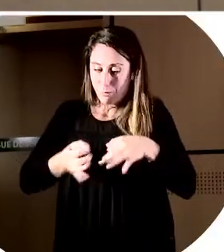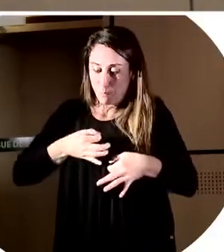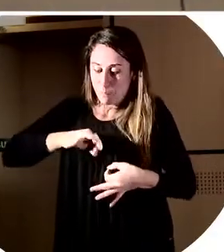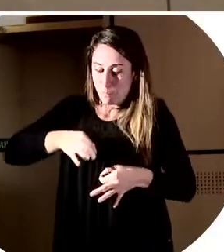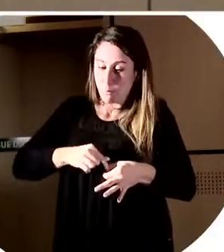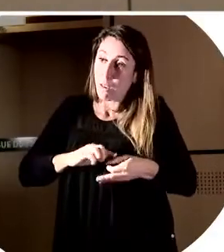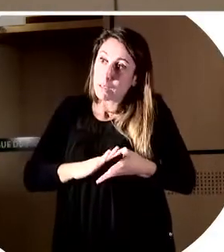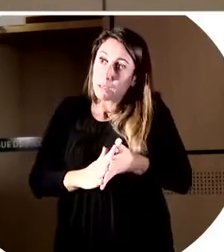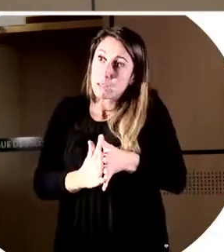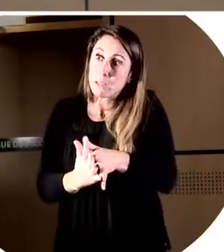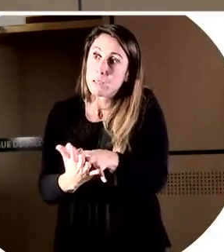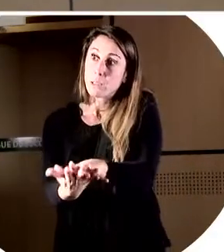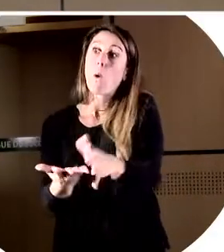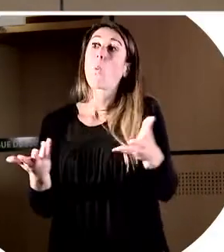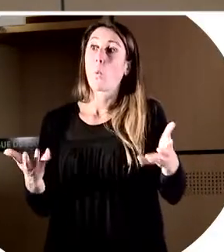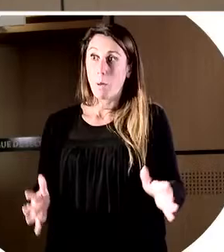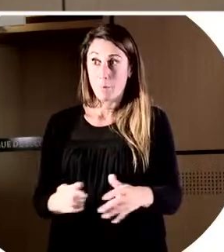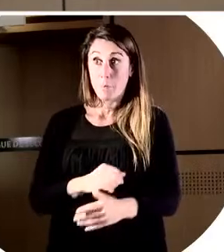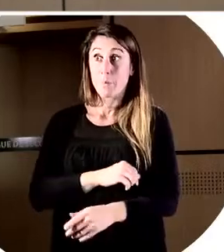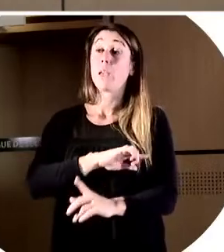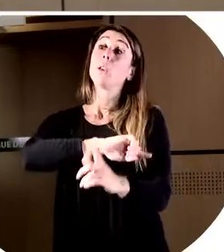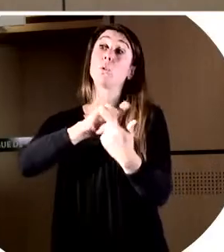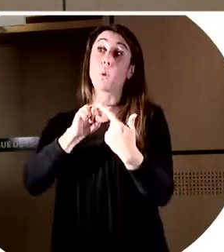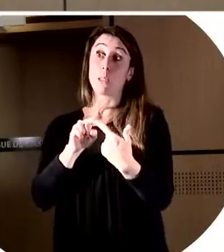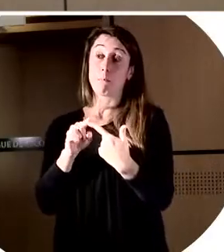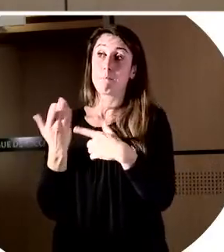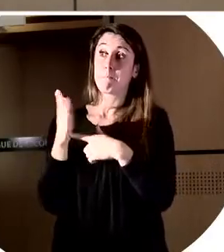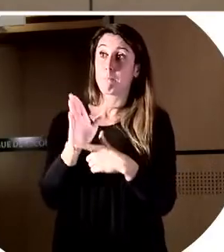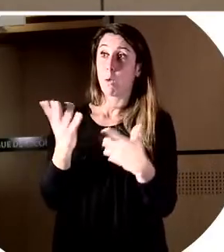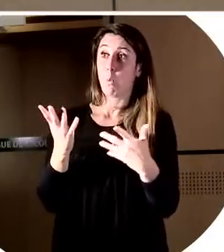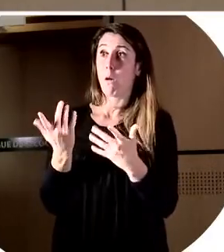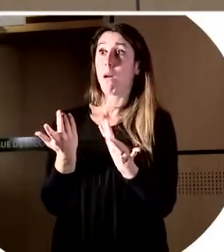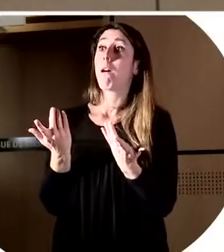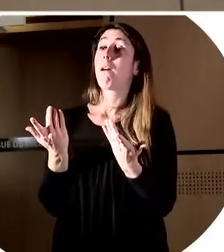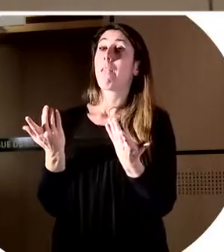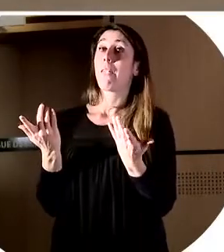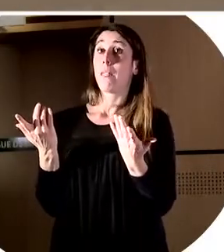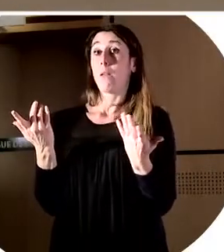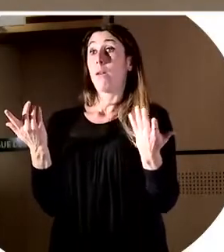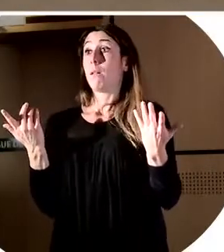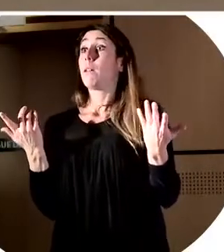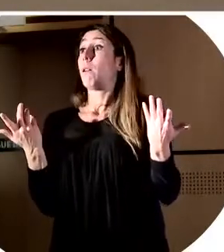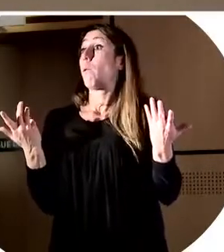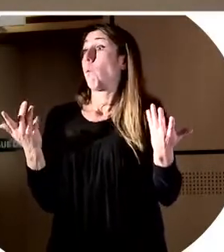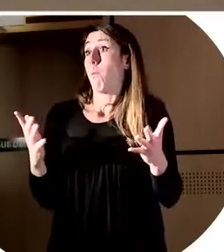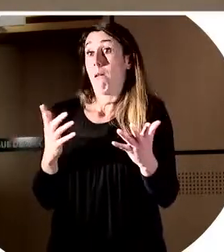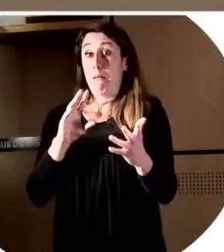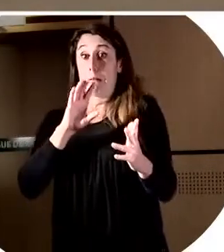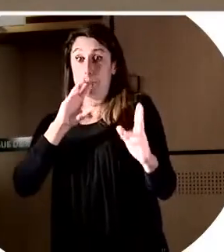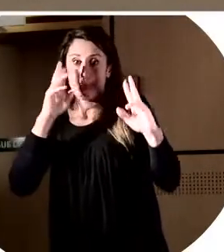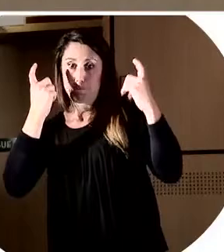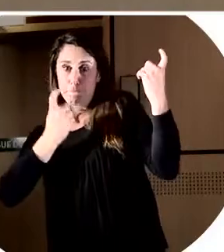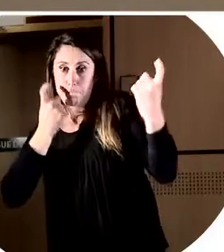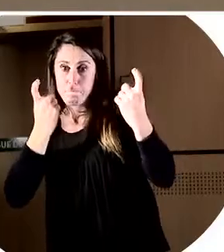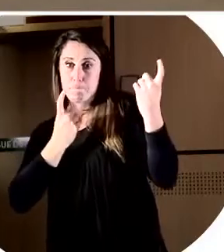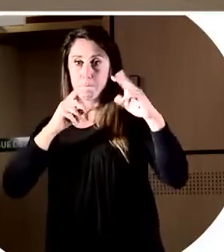sur le Gleevec. Et puis je vous montrerai pour finir comment on peut aller plus loin et ce que l'on peut faire avec